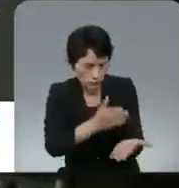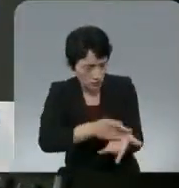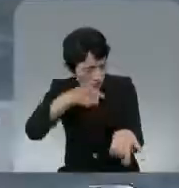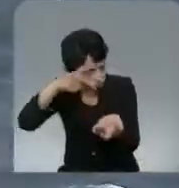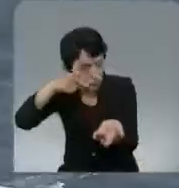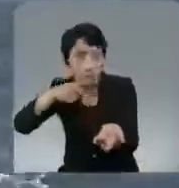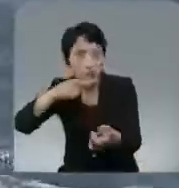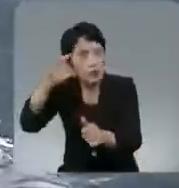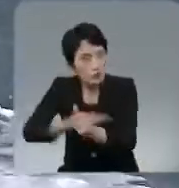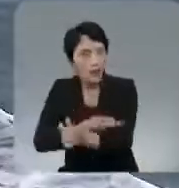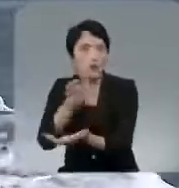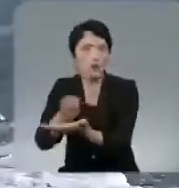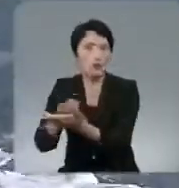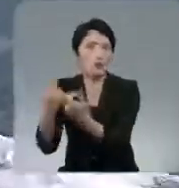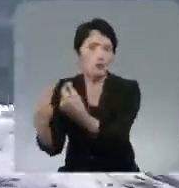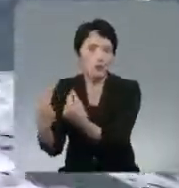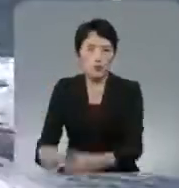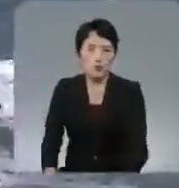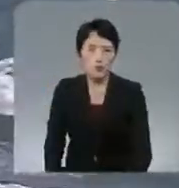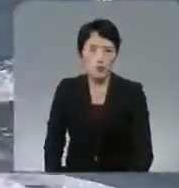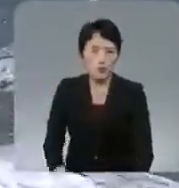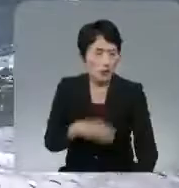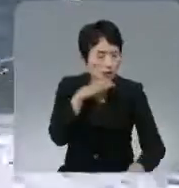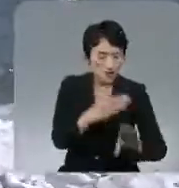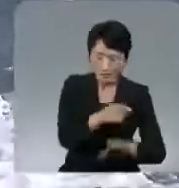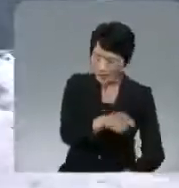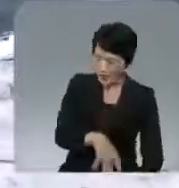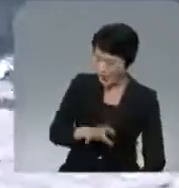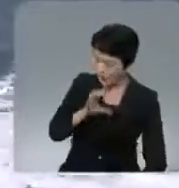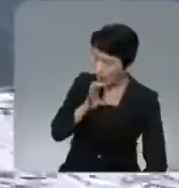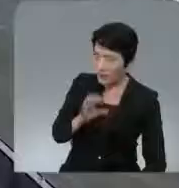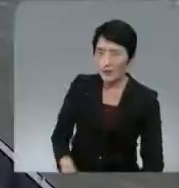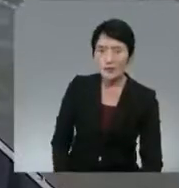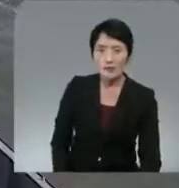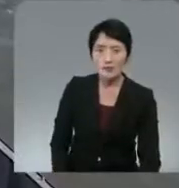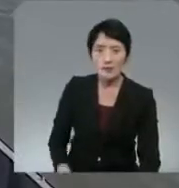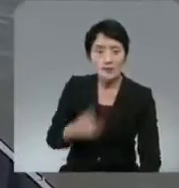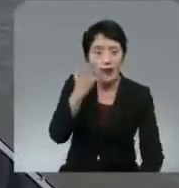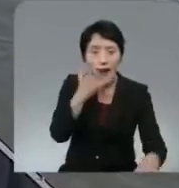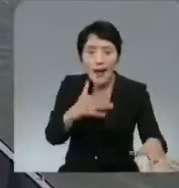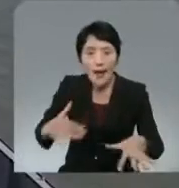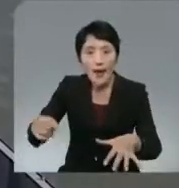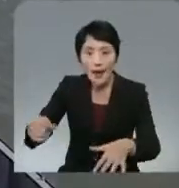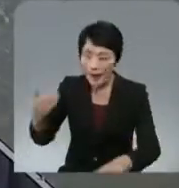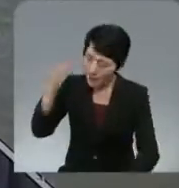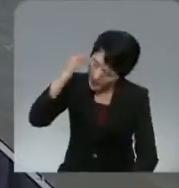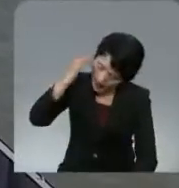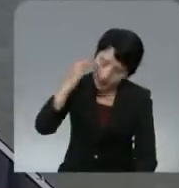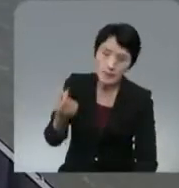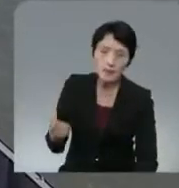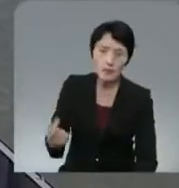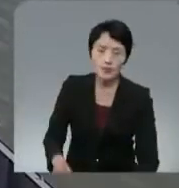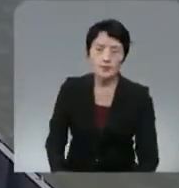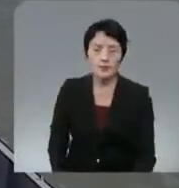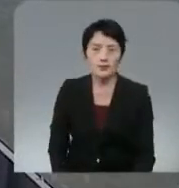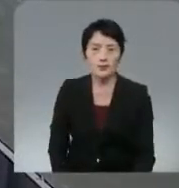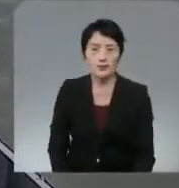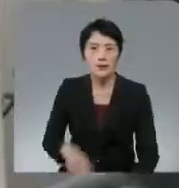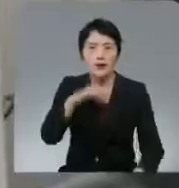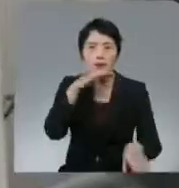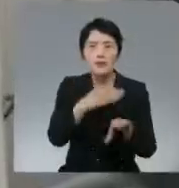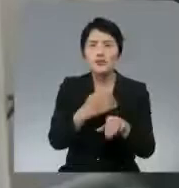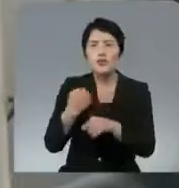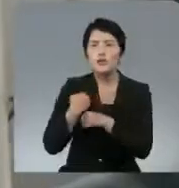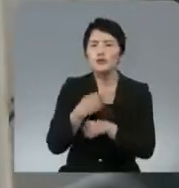территориальных вод Северной Кореи в жёлтом море которые проник в глубь корейской территории на два с